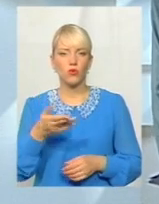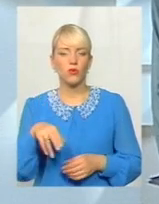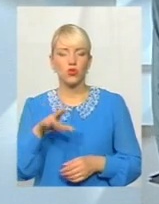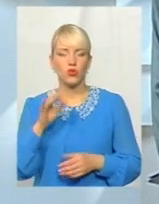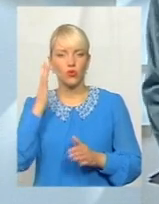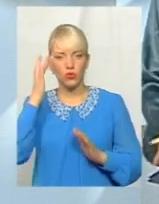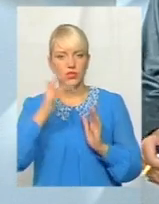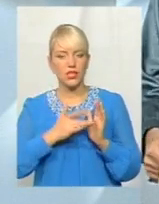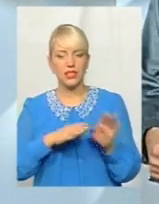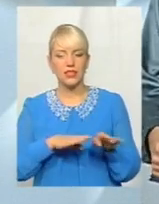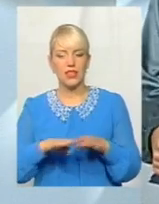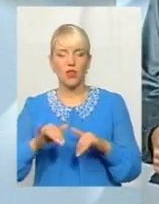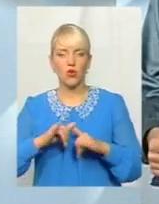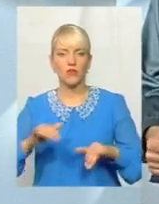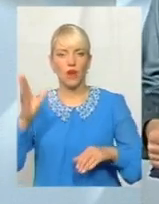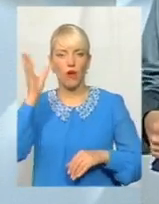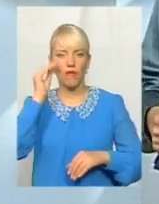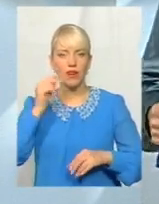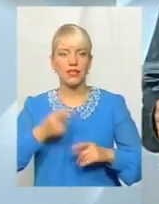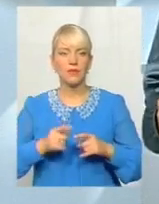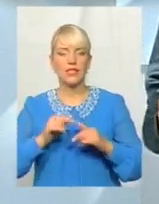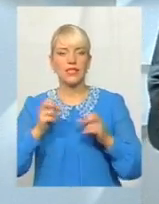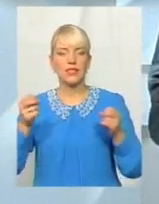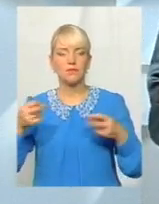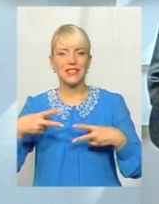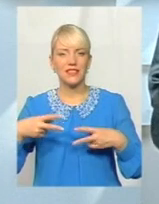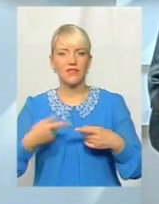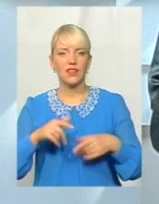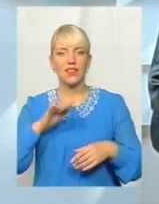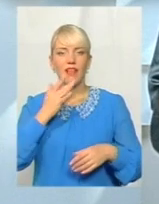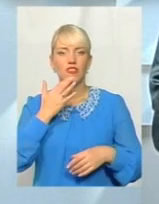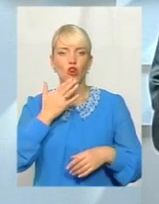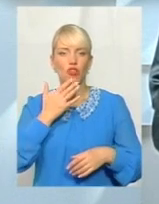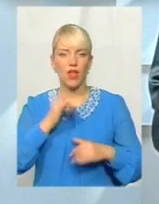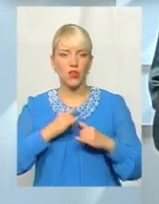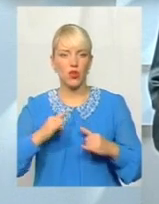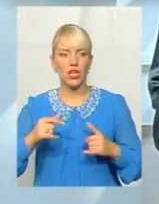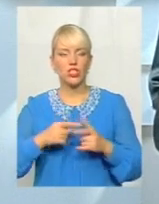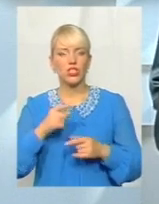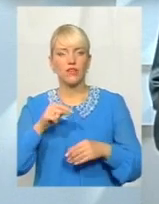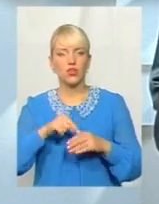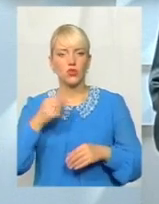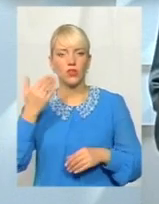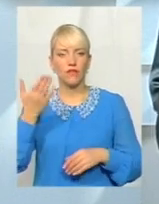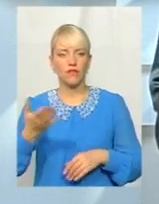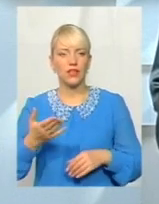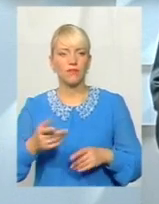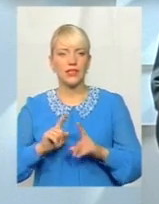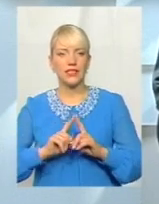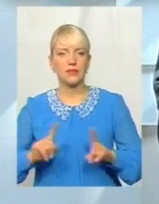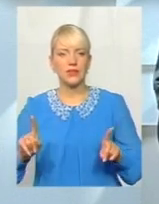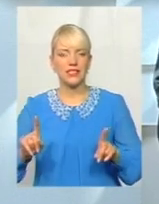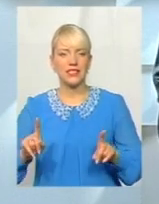сталого розвитку з урахуванням специфіки національного розвитку. А чи відчули ви специфіку, ну, скажімо